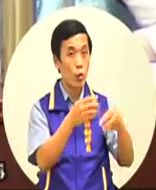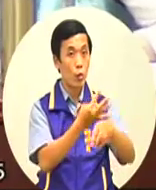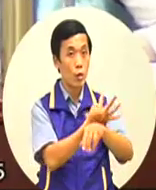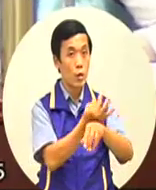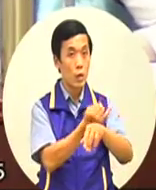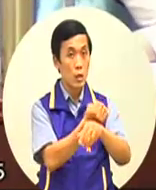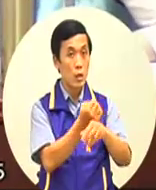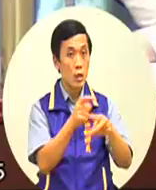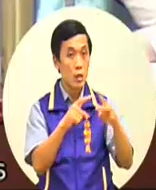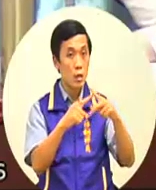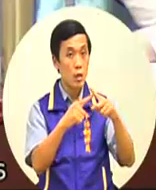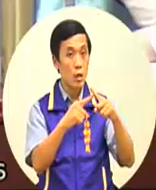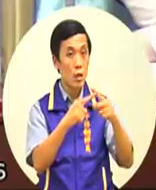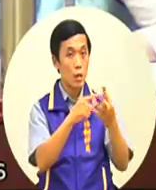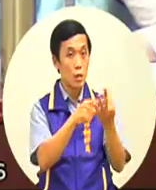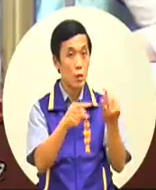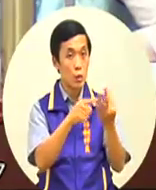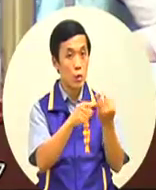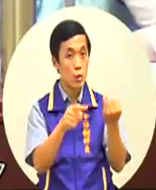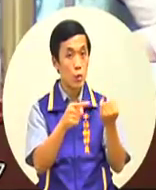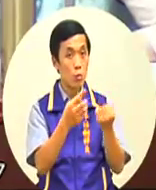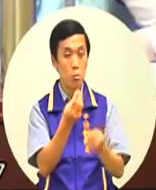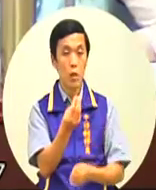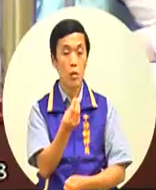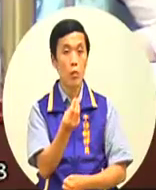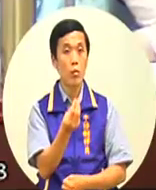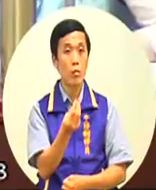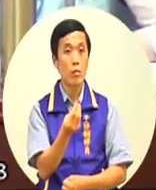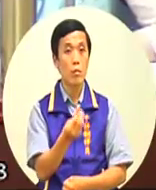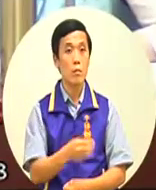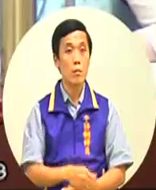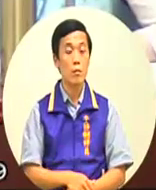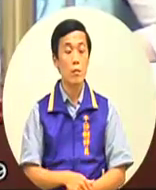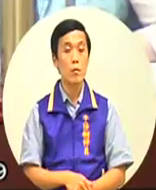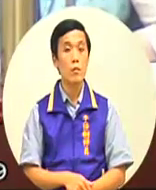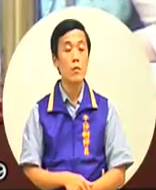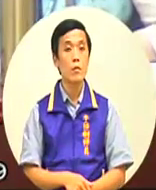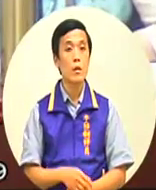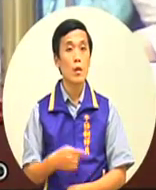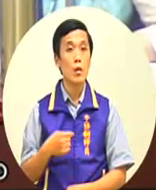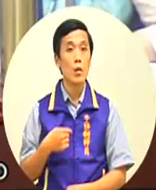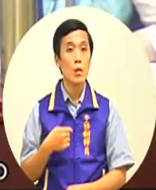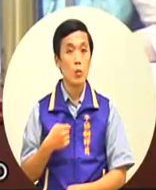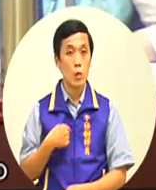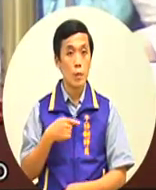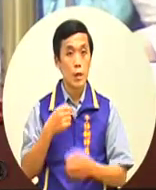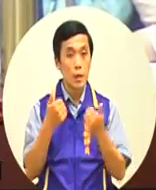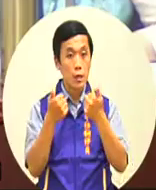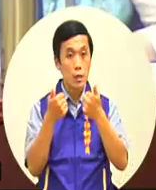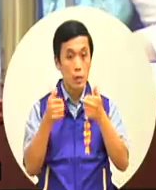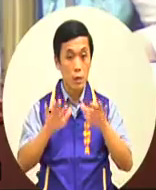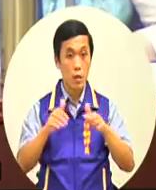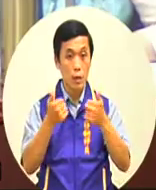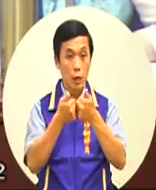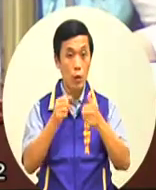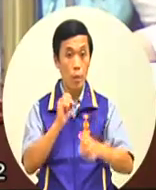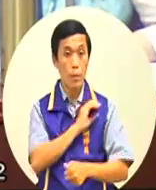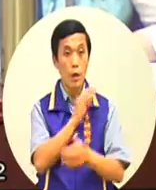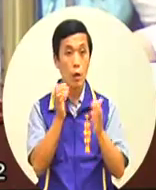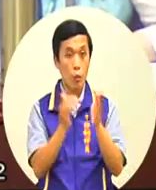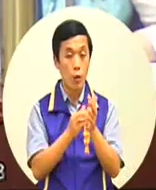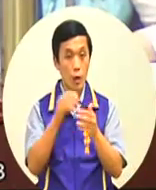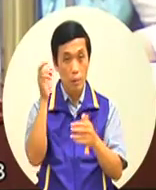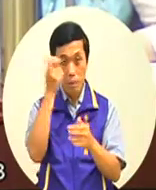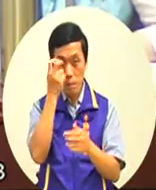可能要从劳保资料。 好，那 我们是不是会后再查一下，把这个数据提供给议